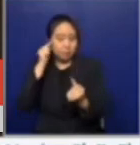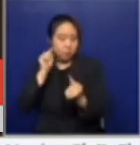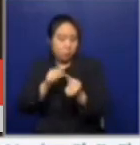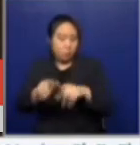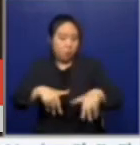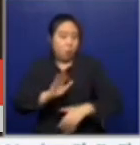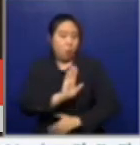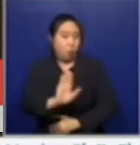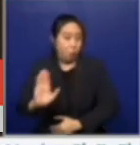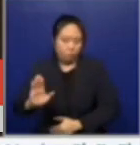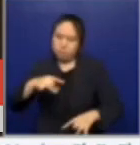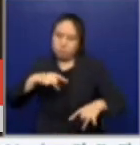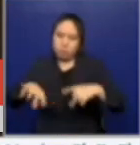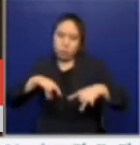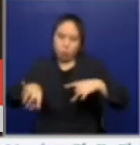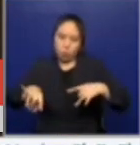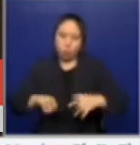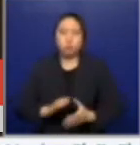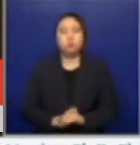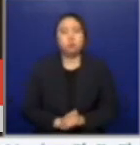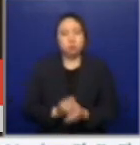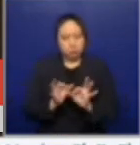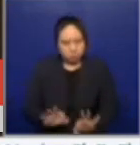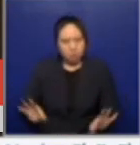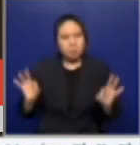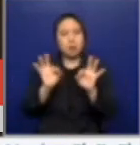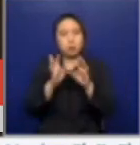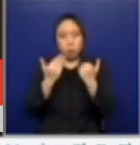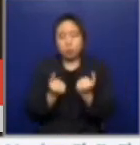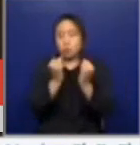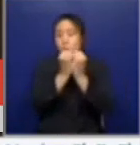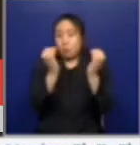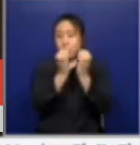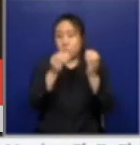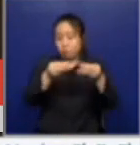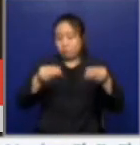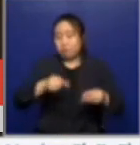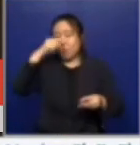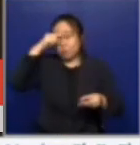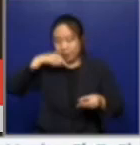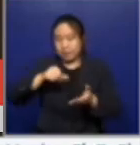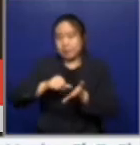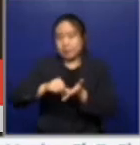นจึงจำเป็นต้องตรารัฐธรรมนูญแห่งราชอาณาจักรไทยแก้ไขเพิ่ม